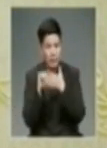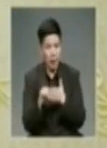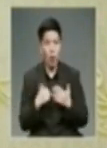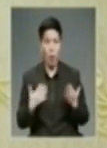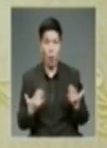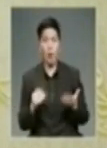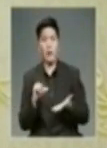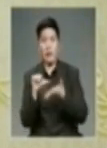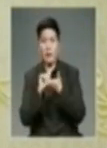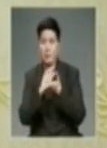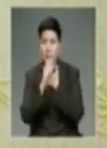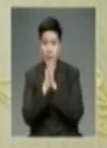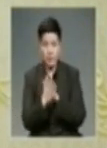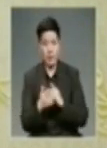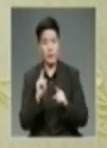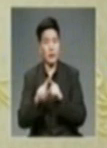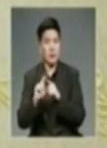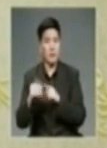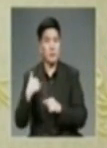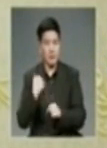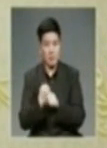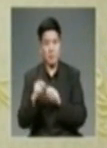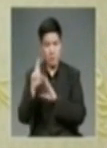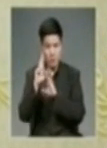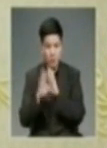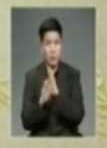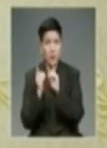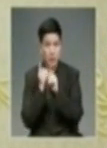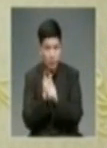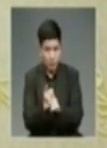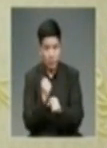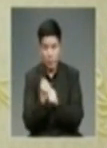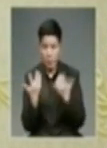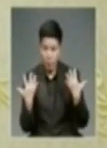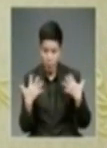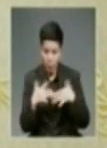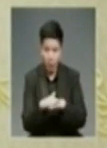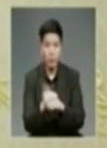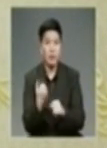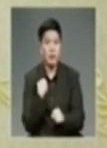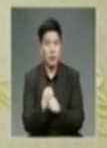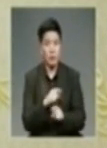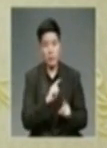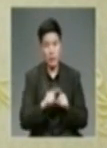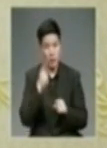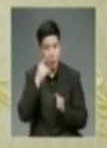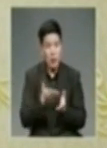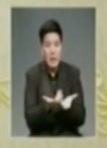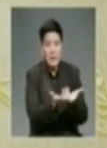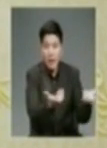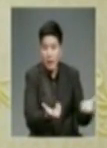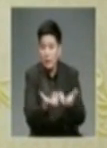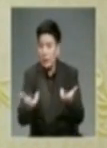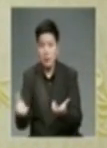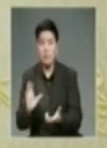อการปฏิรูปรอการแก้ไขอย่างมีระบบและเกิดการบูรณาการด้วยกันนะครับระหว่างหน่วยงานไม่ใช่ของใครของมันทุ